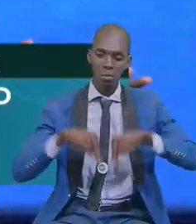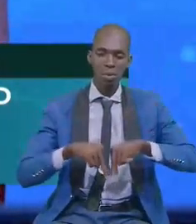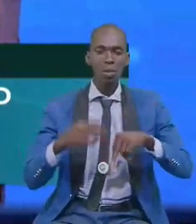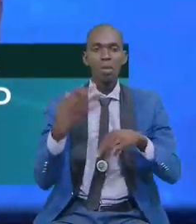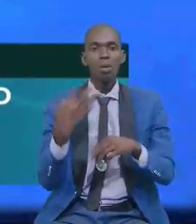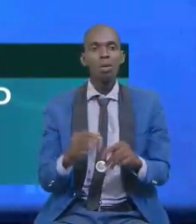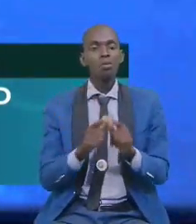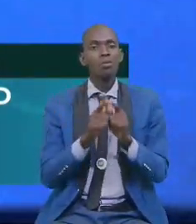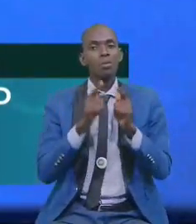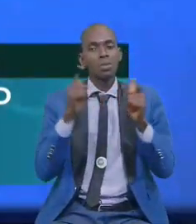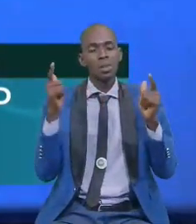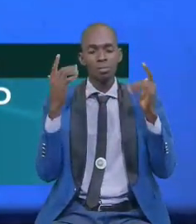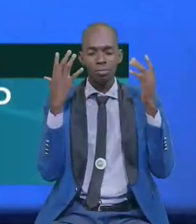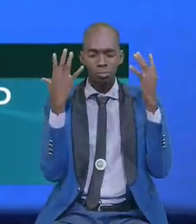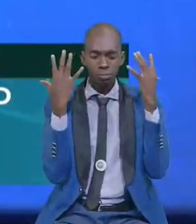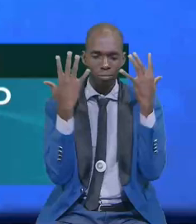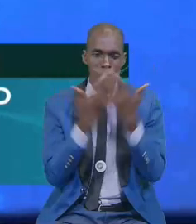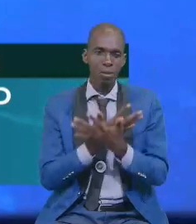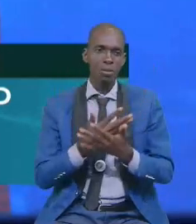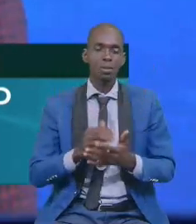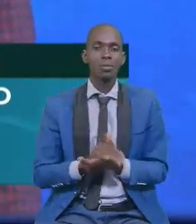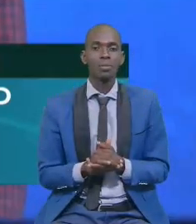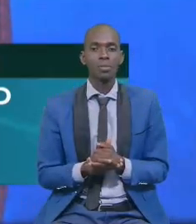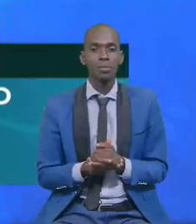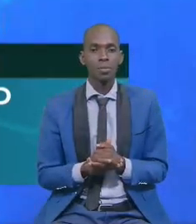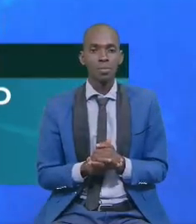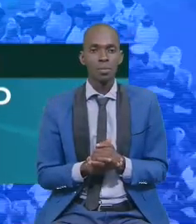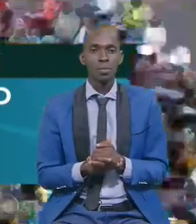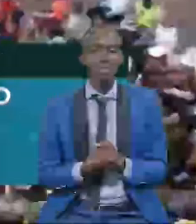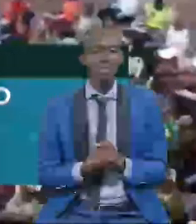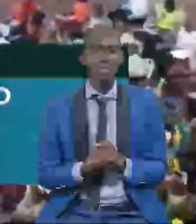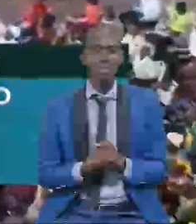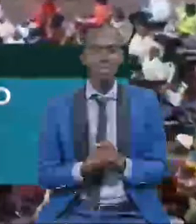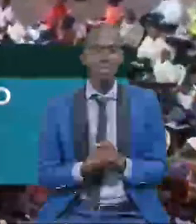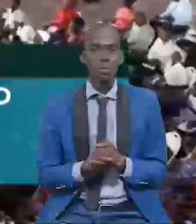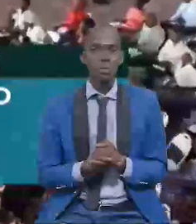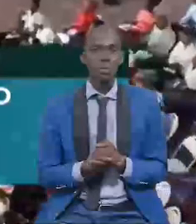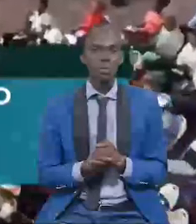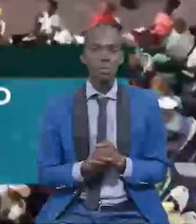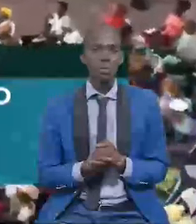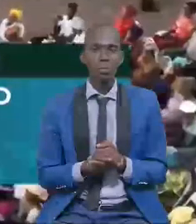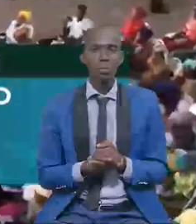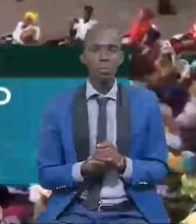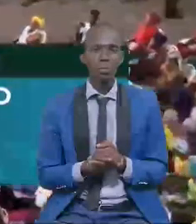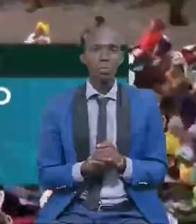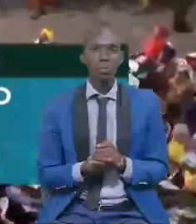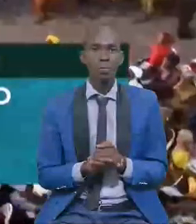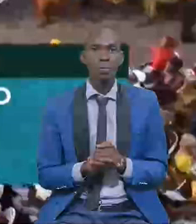Ce peuple que Dieu a créé, ce peuple-là est descendu dans les fosses, dans les ténèbres de la